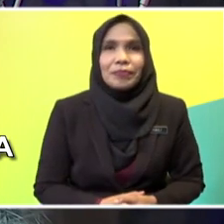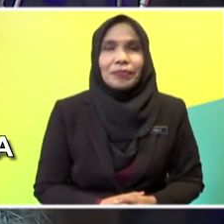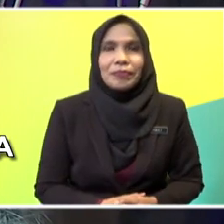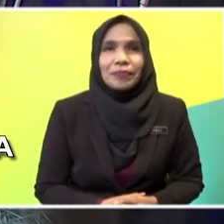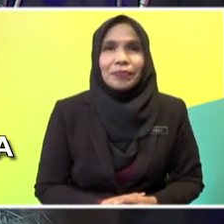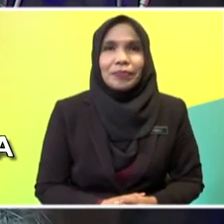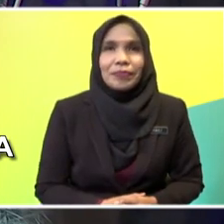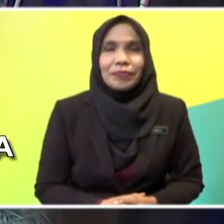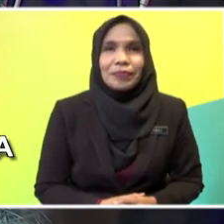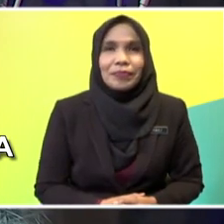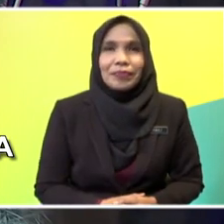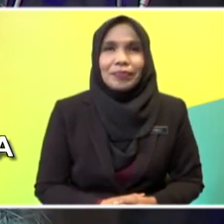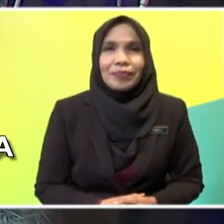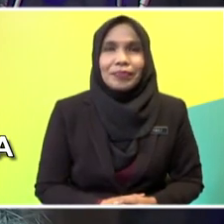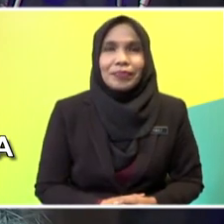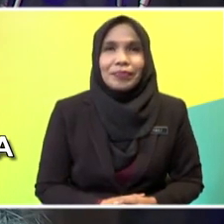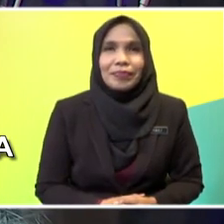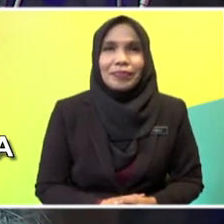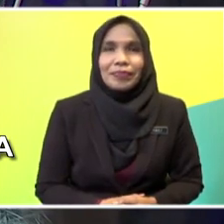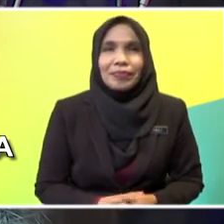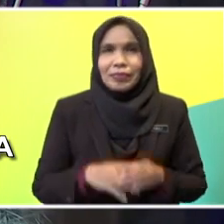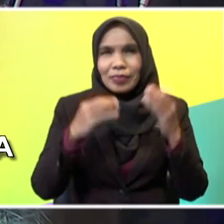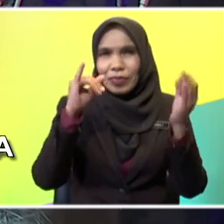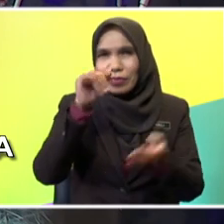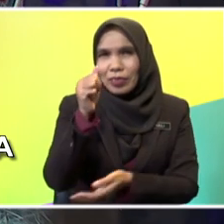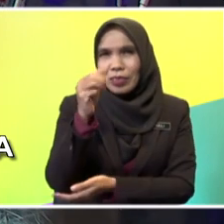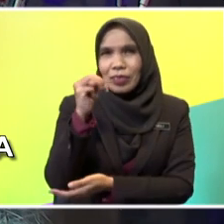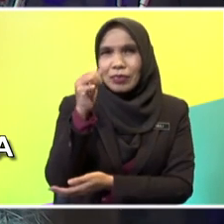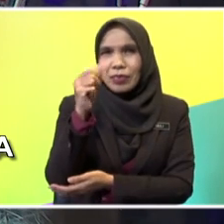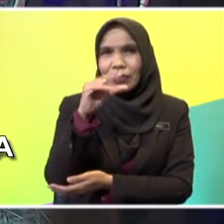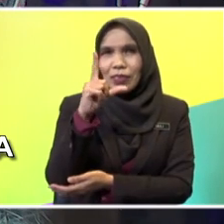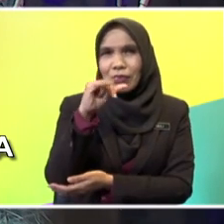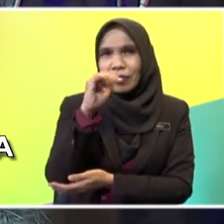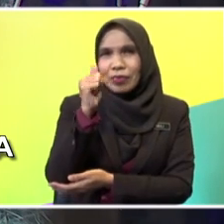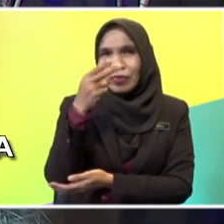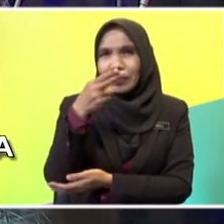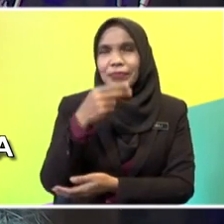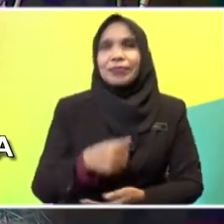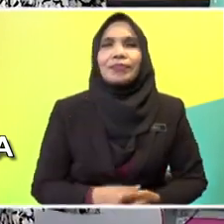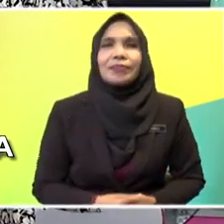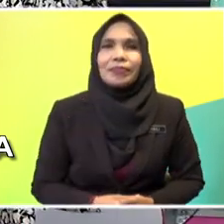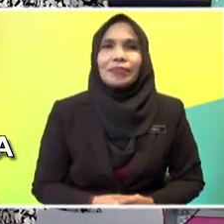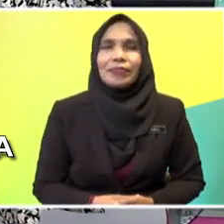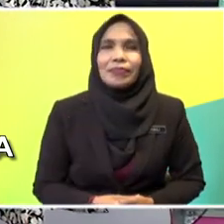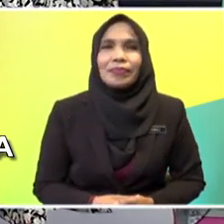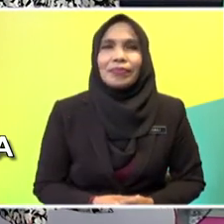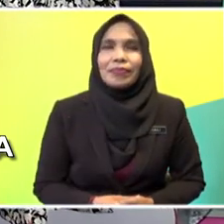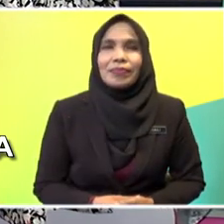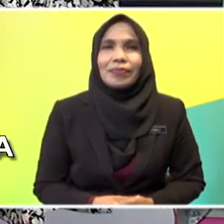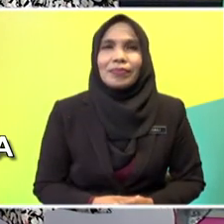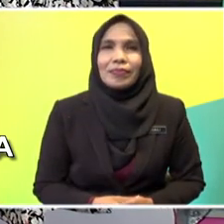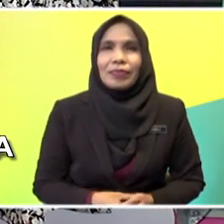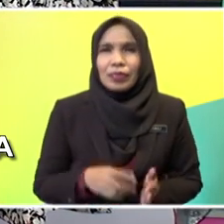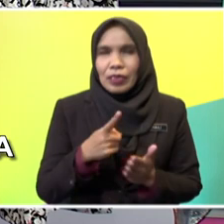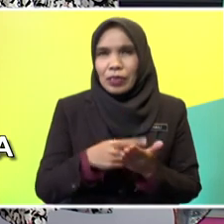Saya pun setuju. Cikgu Jamaliah, mungkin dalam tempoh satu jam pembelajaran hari ini dan sekurang-kurangnya